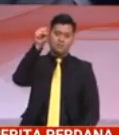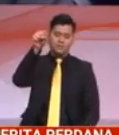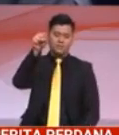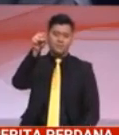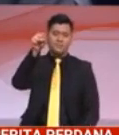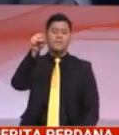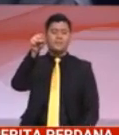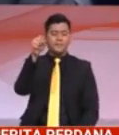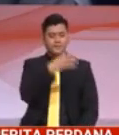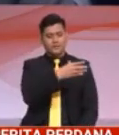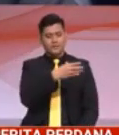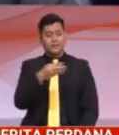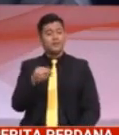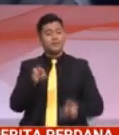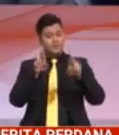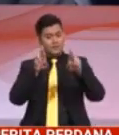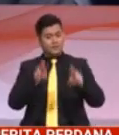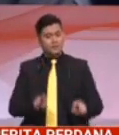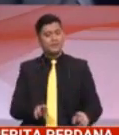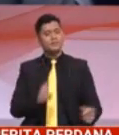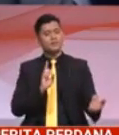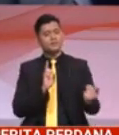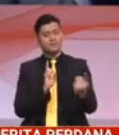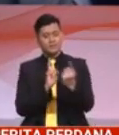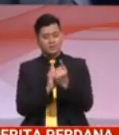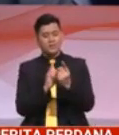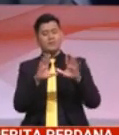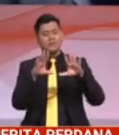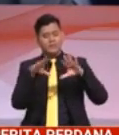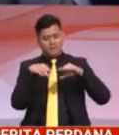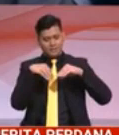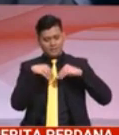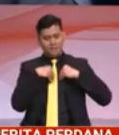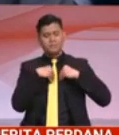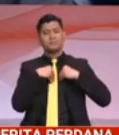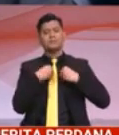sementara itu rakyat yang ditemui menyambut baik keputusan tersebut